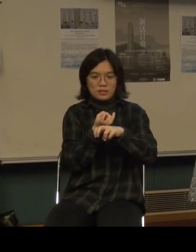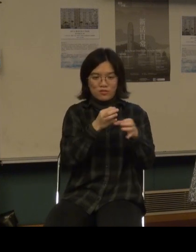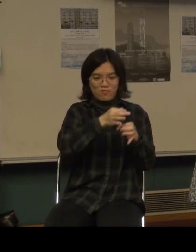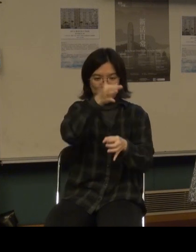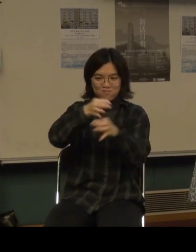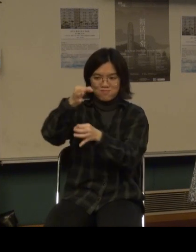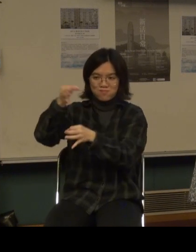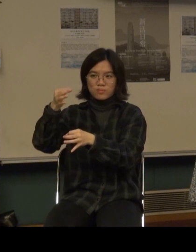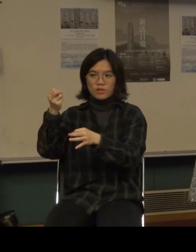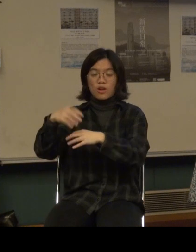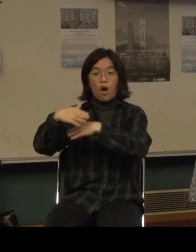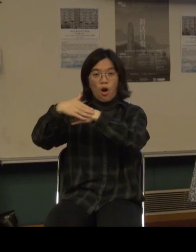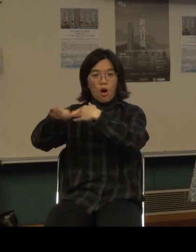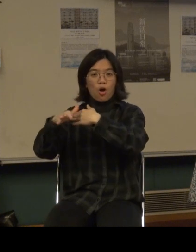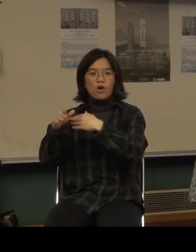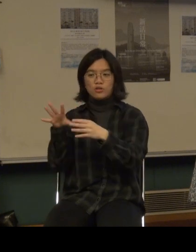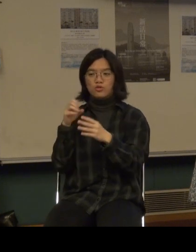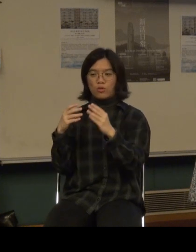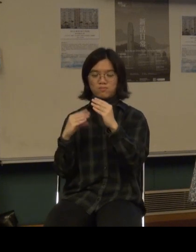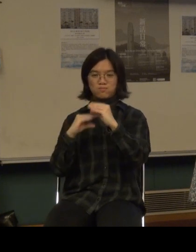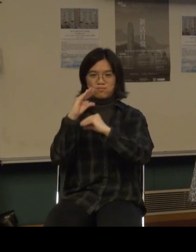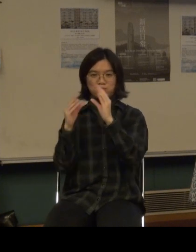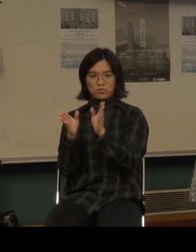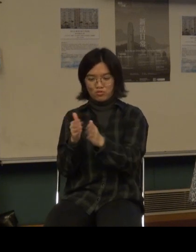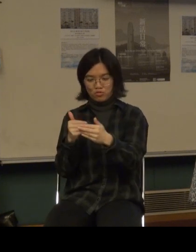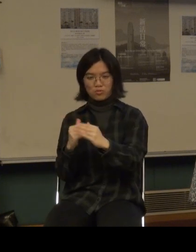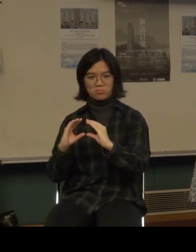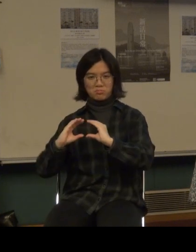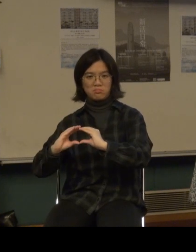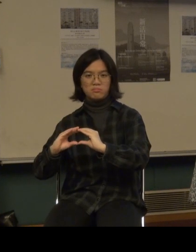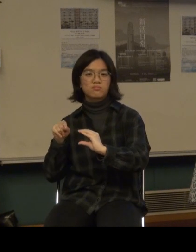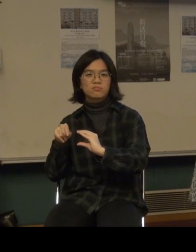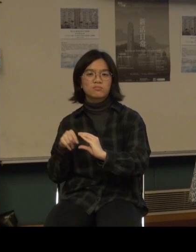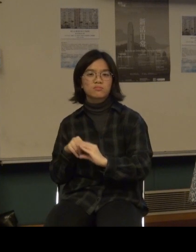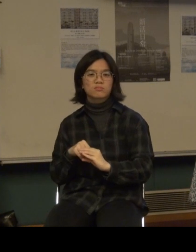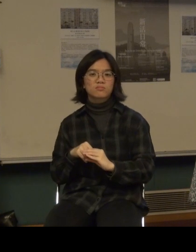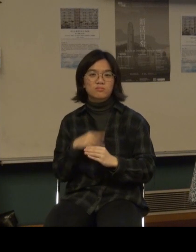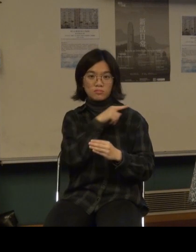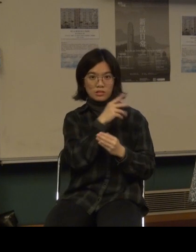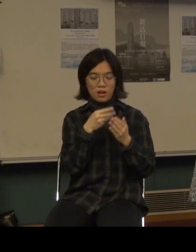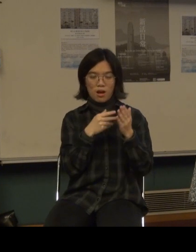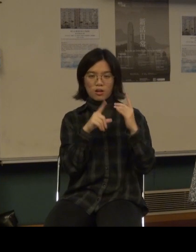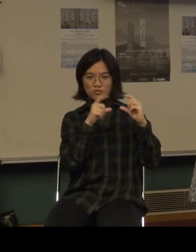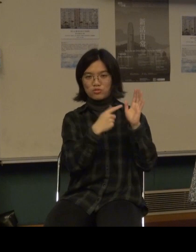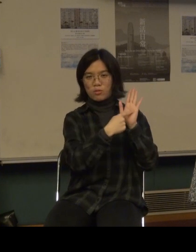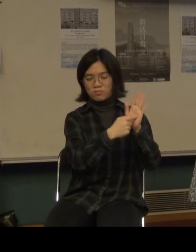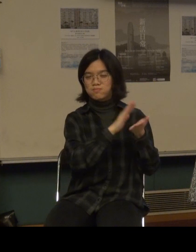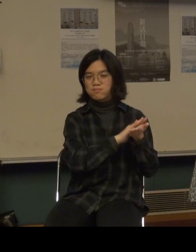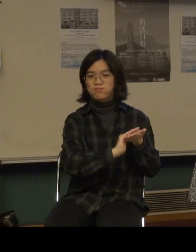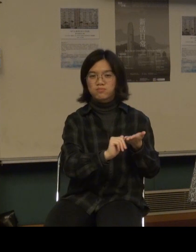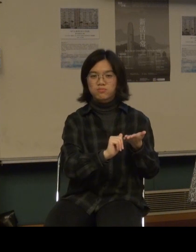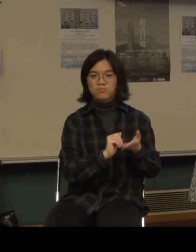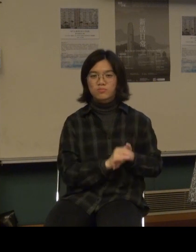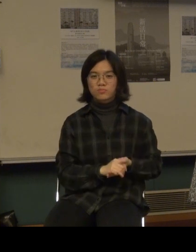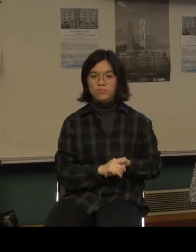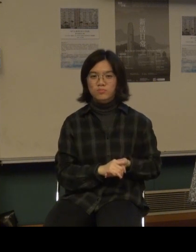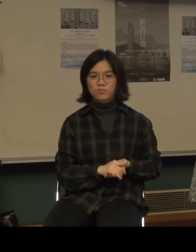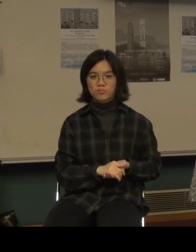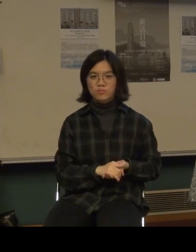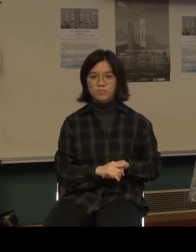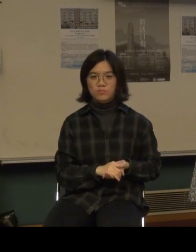嘅磚牆嚟嘅。嗱、呢個就睇得清楚啲，因為咧嗰啲唐樓已經拆咗啊，喺呢度拆走咗。咁你見到咧，其